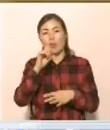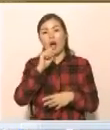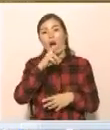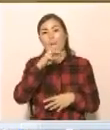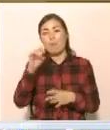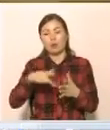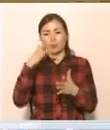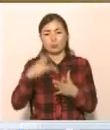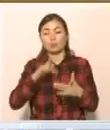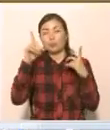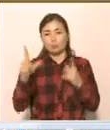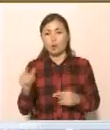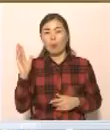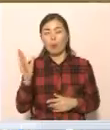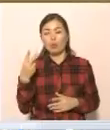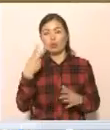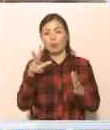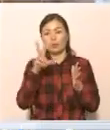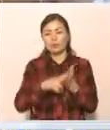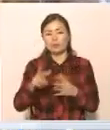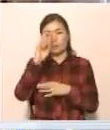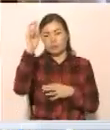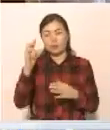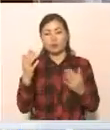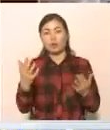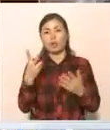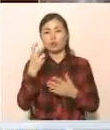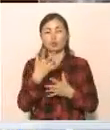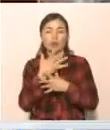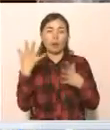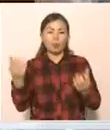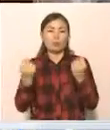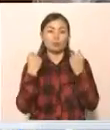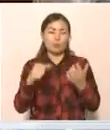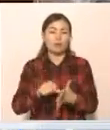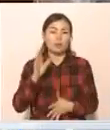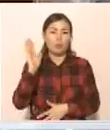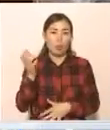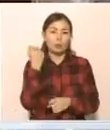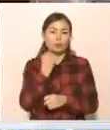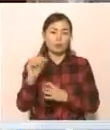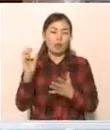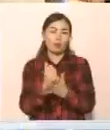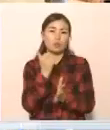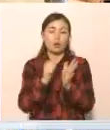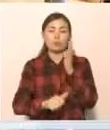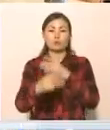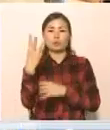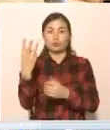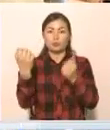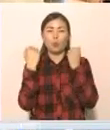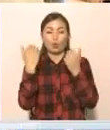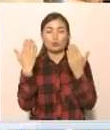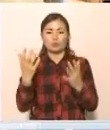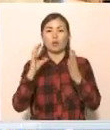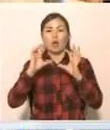қаласында өтеді. Жарысқа 28 мемлекеттен 220-дан астам спортшы қатысады. Жеңімпаз атанған 63 спортшыға